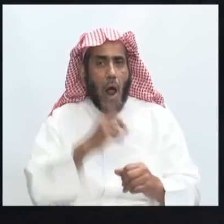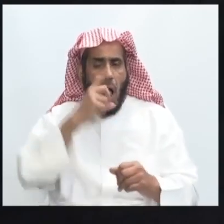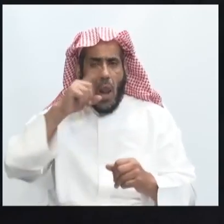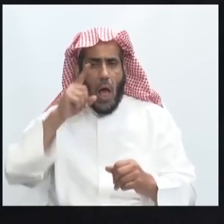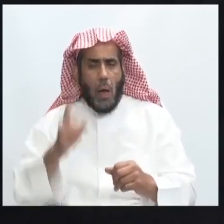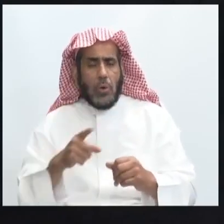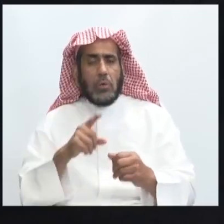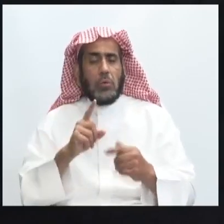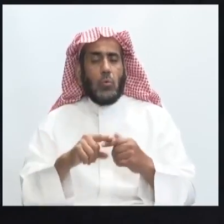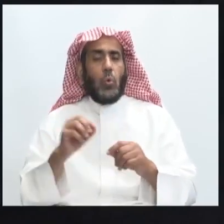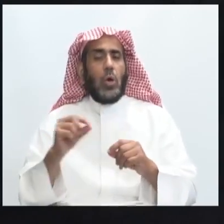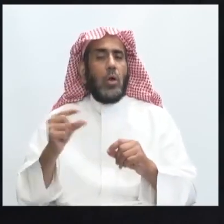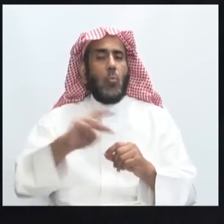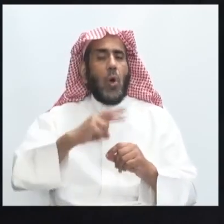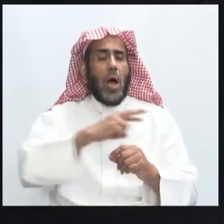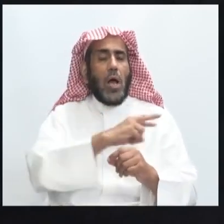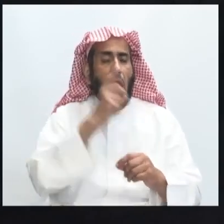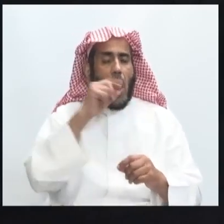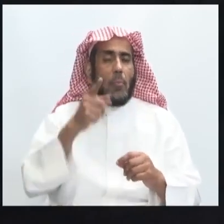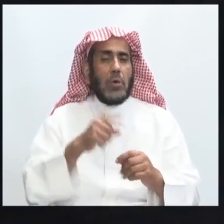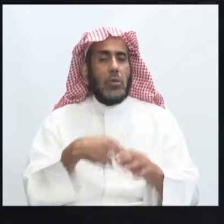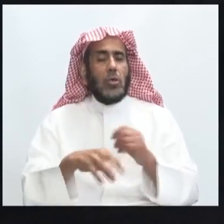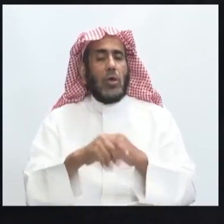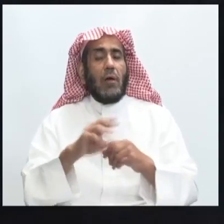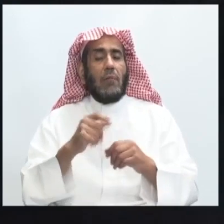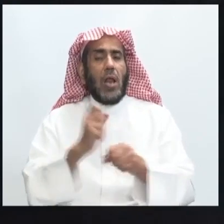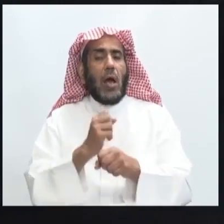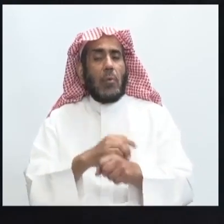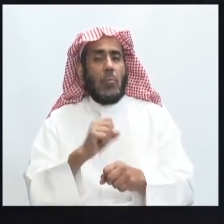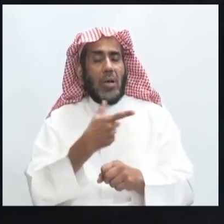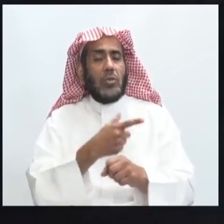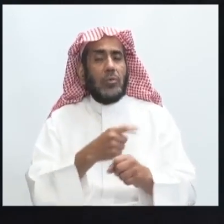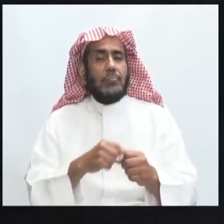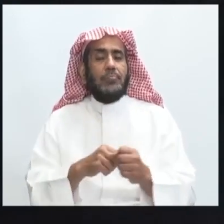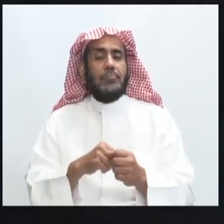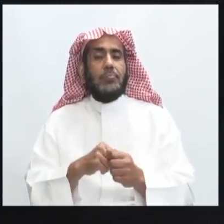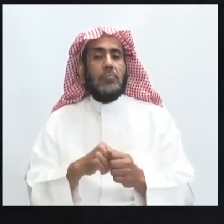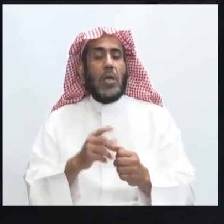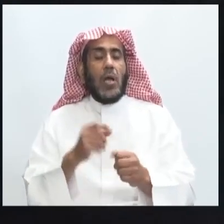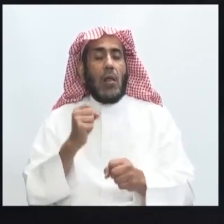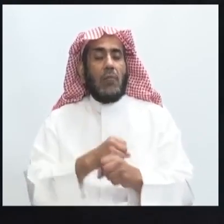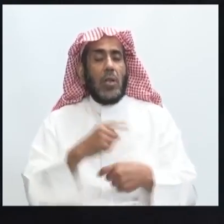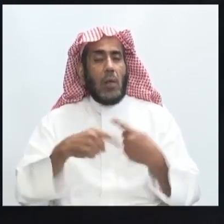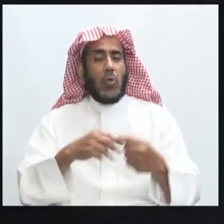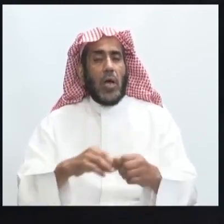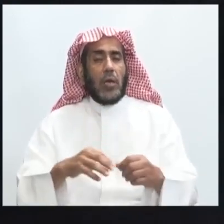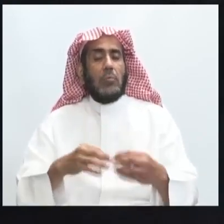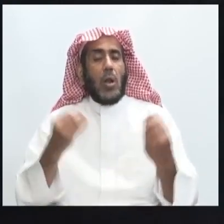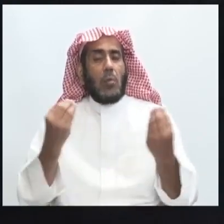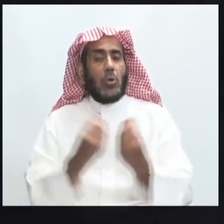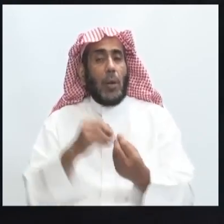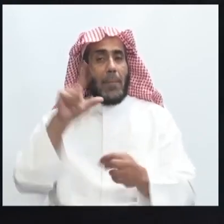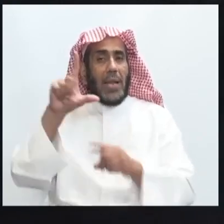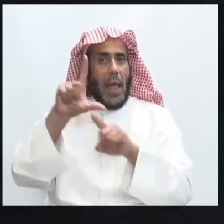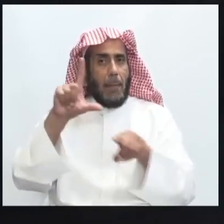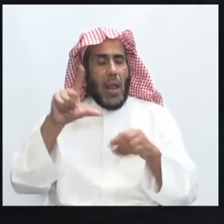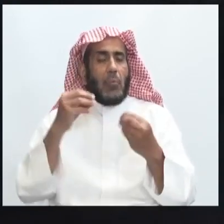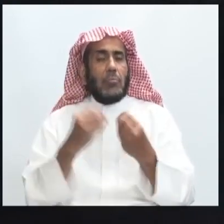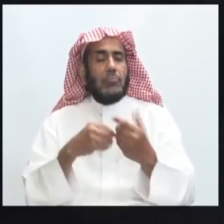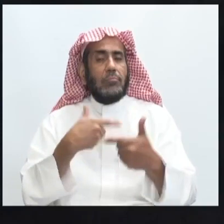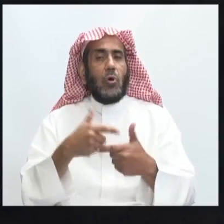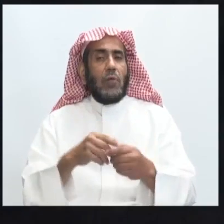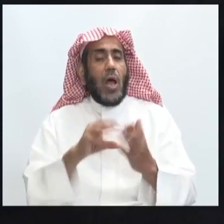وعرفنا ايضا صياغ الامر وان هناك صيغه فعل امر مباشره وان هناك ايضا الفعل المضارع المقترن بلام الامر وعرفناه